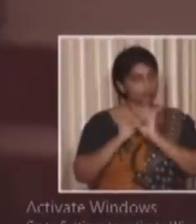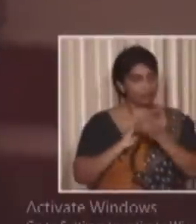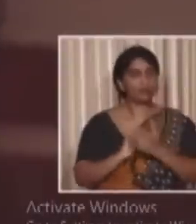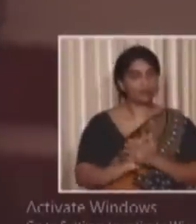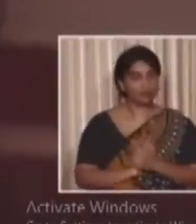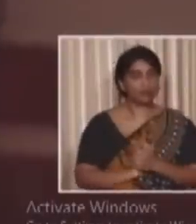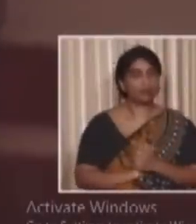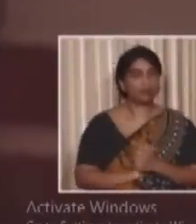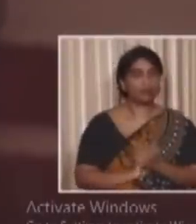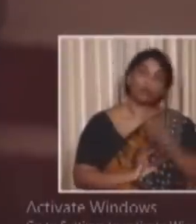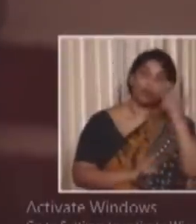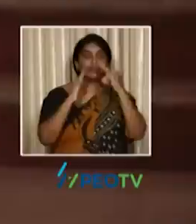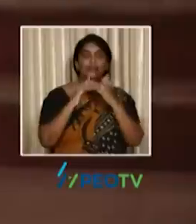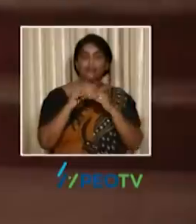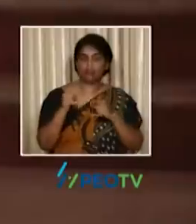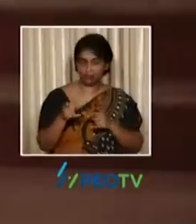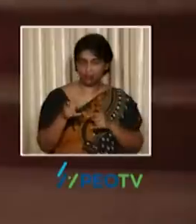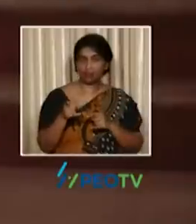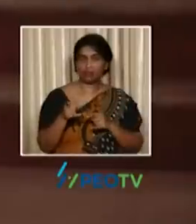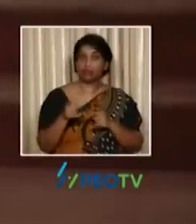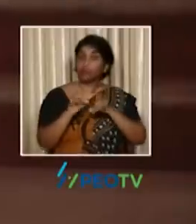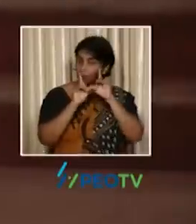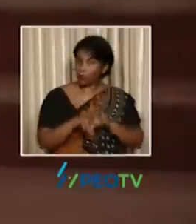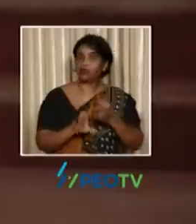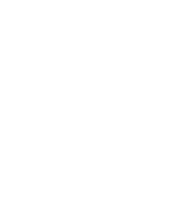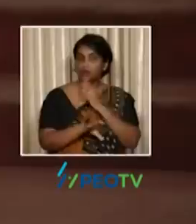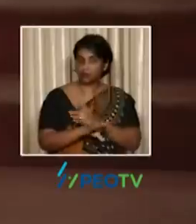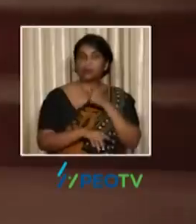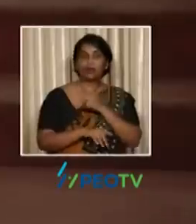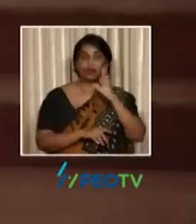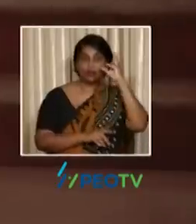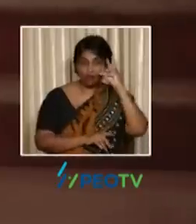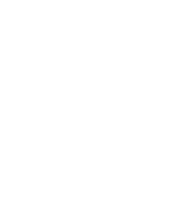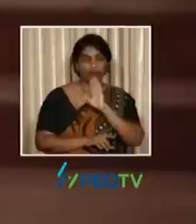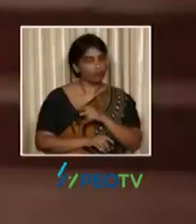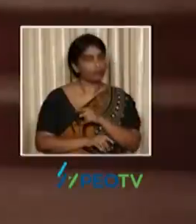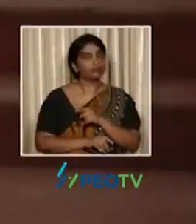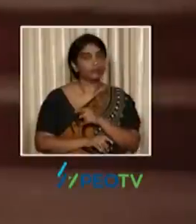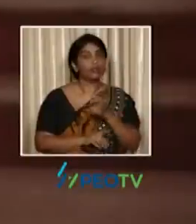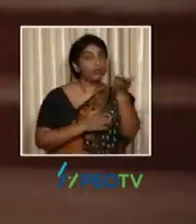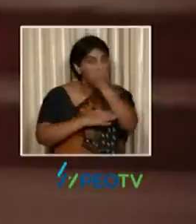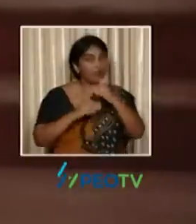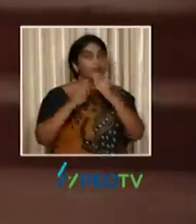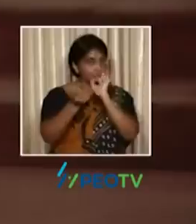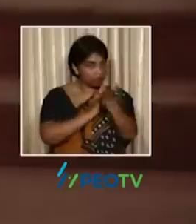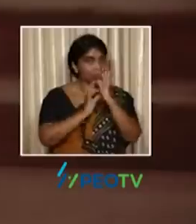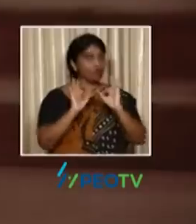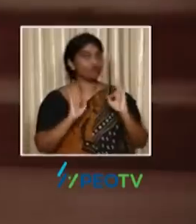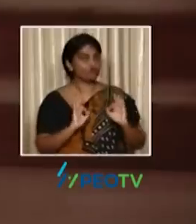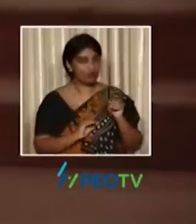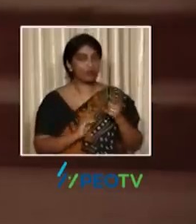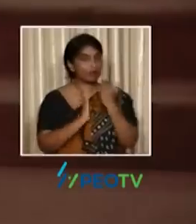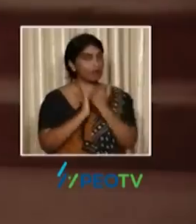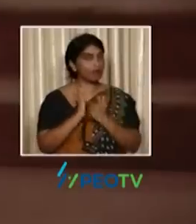අධිකරණ ඇමතුමා කියන්නේ පුළුවන් නම් ඇවිල්ලා අද එන්න තමුන්නාන්සලගේ ගෙවල් ගිනි තියන්න සූදානමින් ලයිස්තු හදාගෙන හිටියේ කණ්ඩායම් සූදානම් හිටියේ ඒ